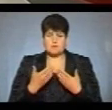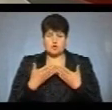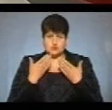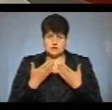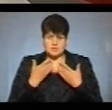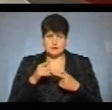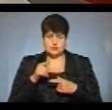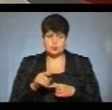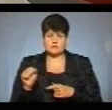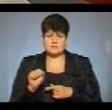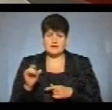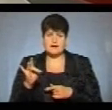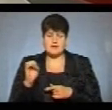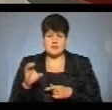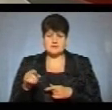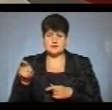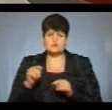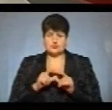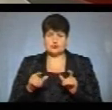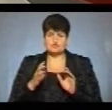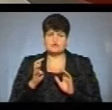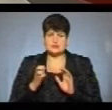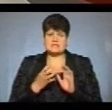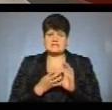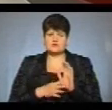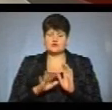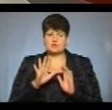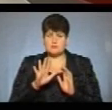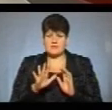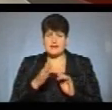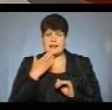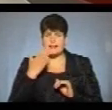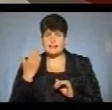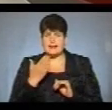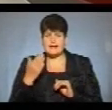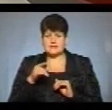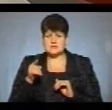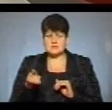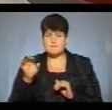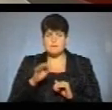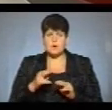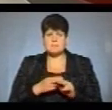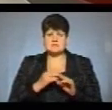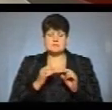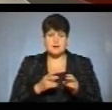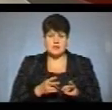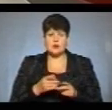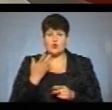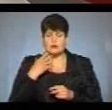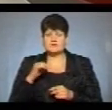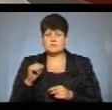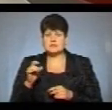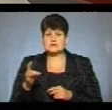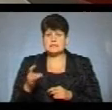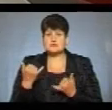тому Теребляницькому РЕСі, в тій школі, 495 лекцій за той рік про безпеку. Коли в Теребляницькому районі